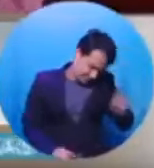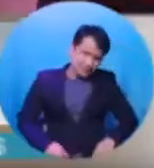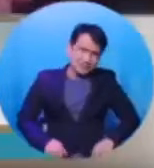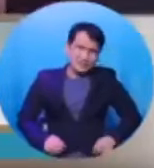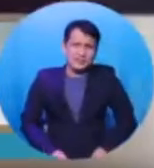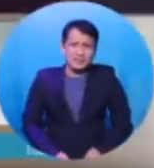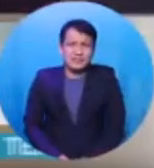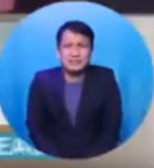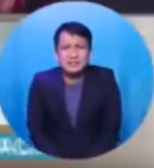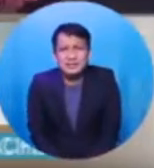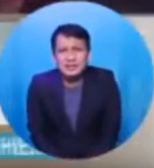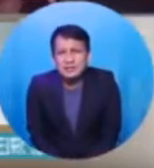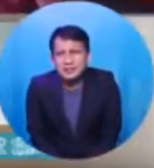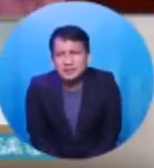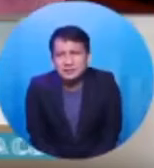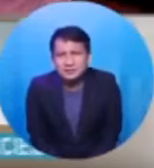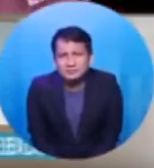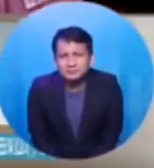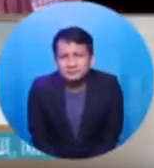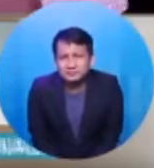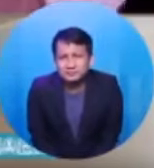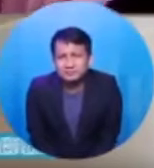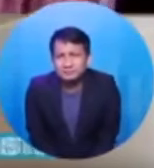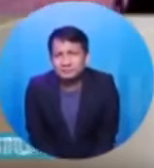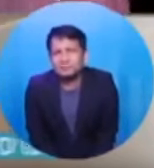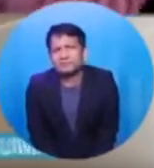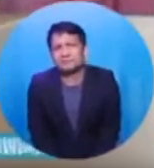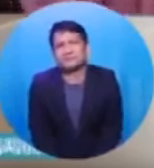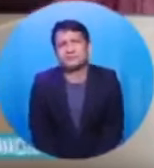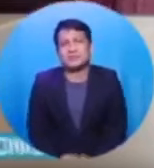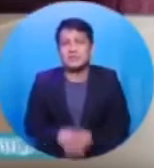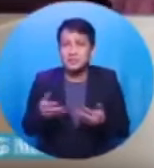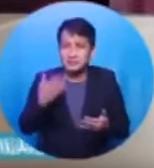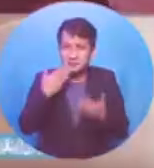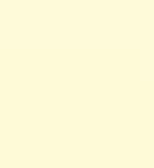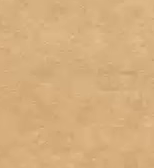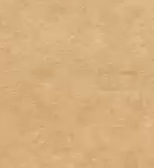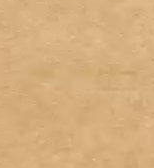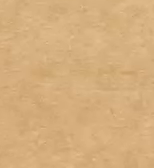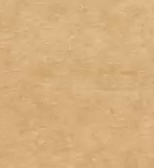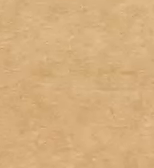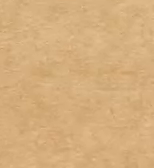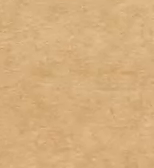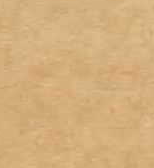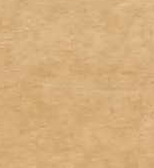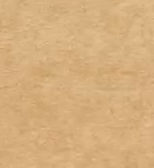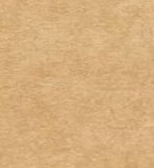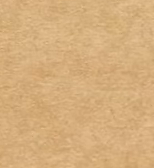Salamat, Chang Marx. MJ, salamat.